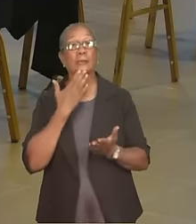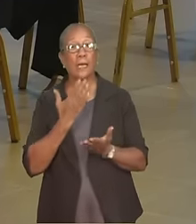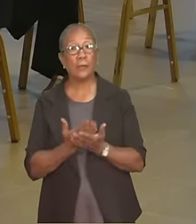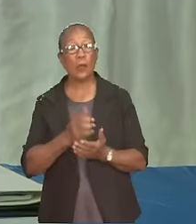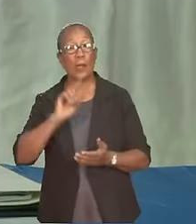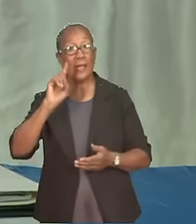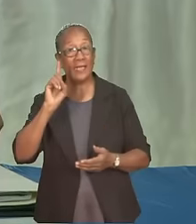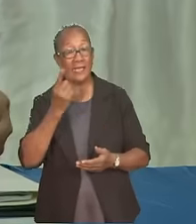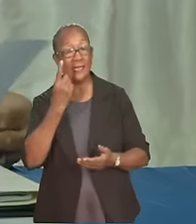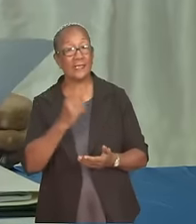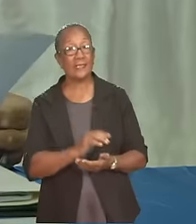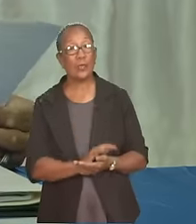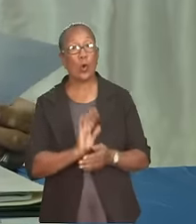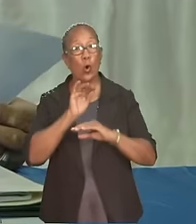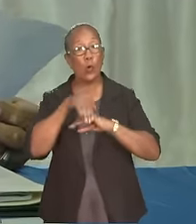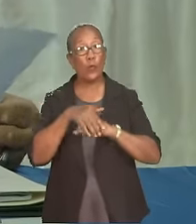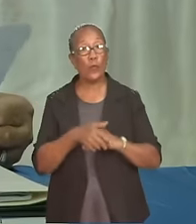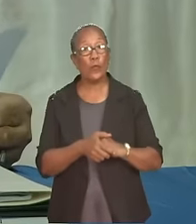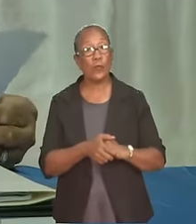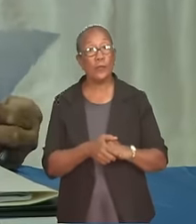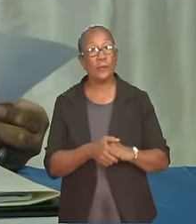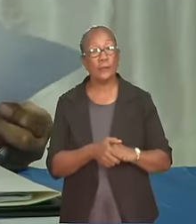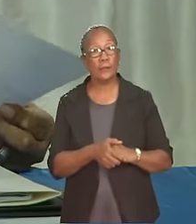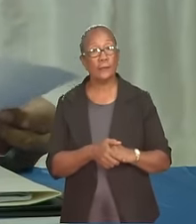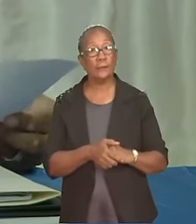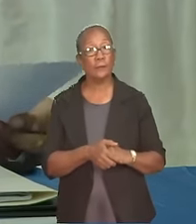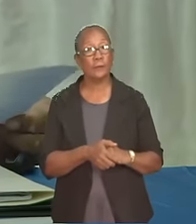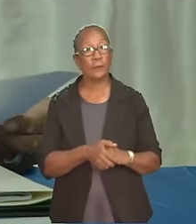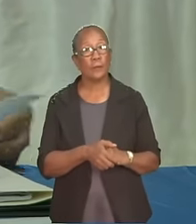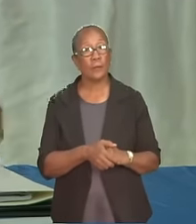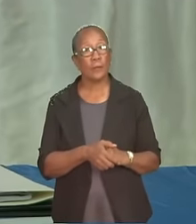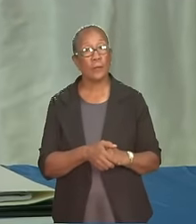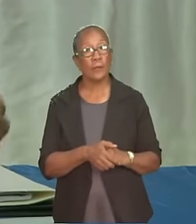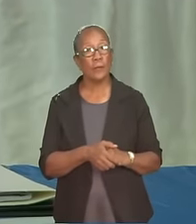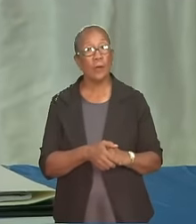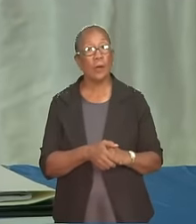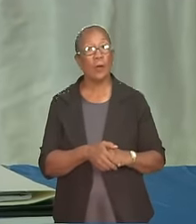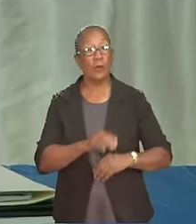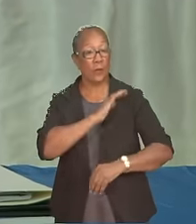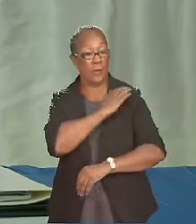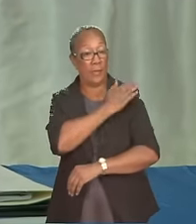eerst beginnen met de vraag over de jaardag.